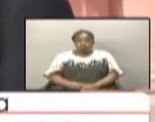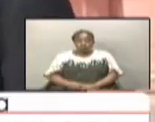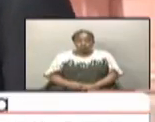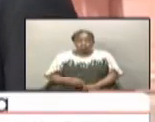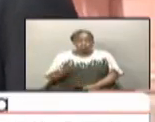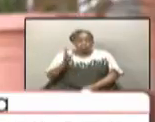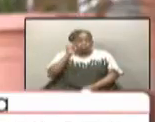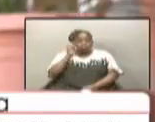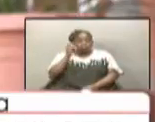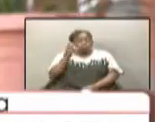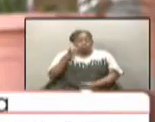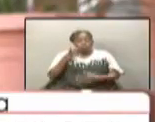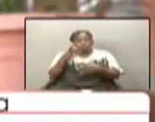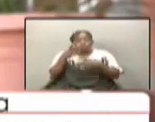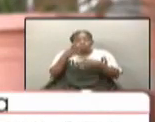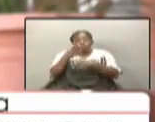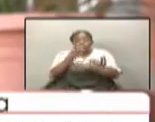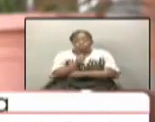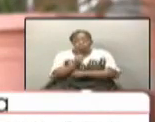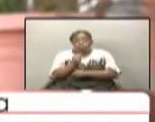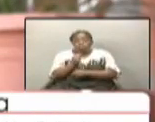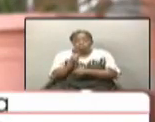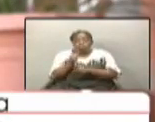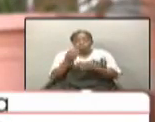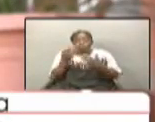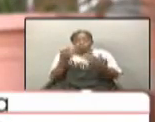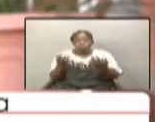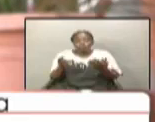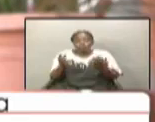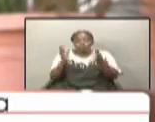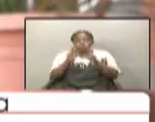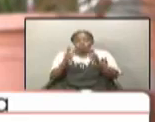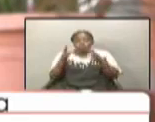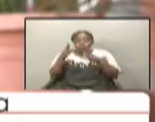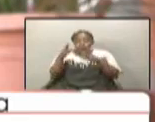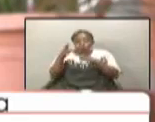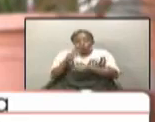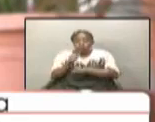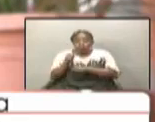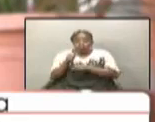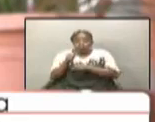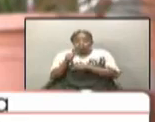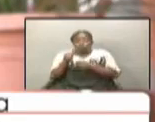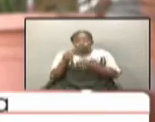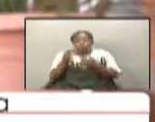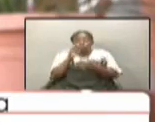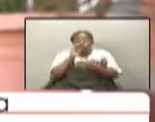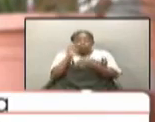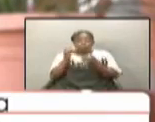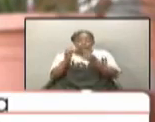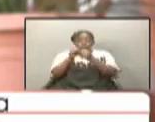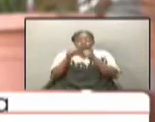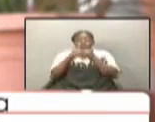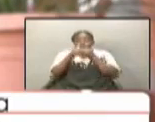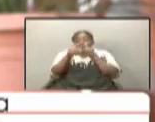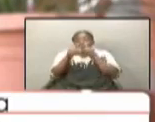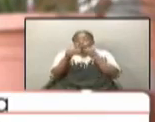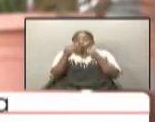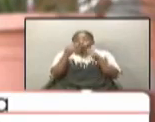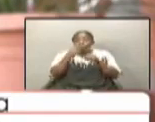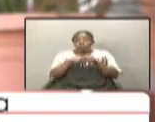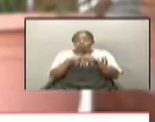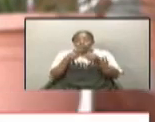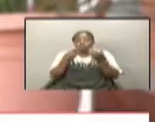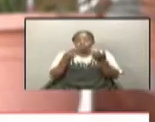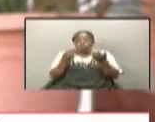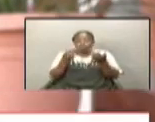been missing him anga lokwa sabantu mario nyo no mbere na ye nimbisere bidala nga munne amaze